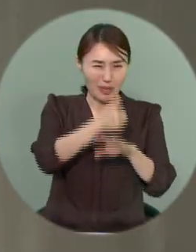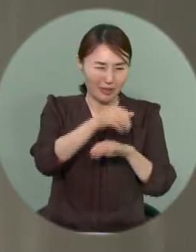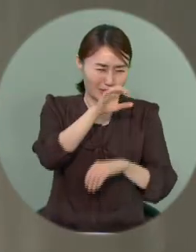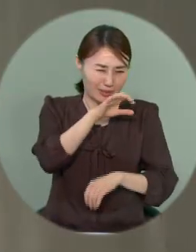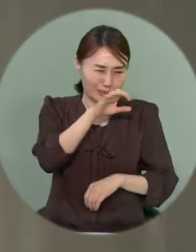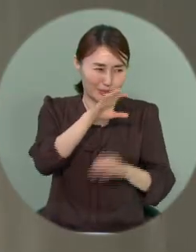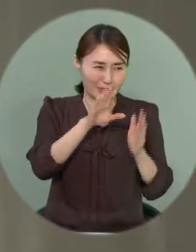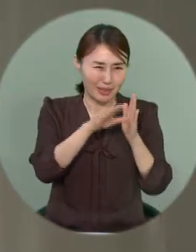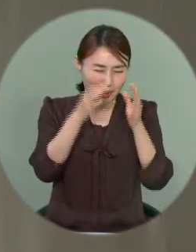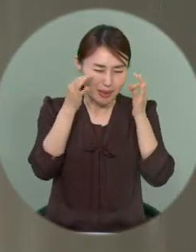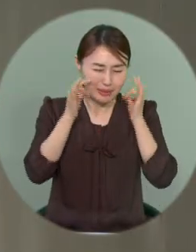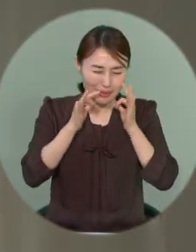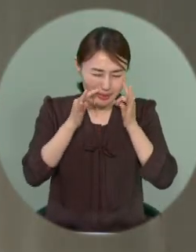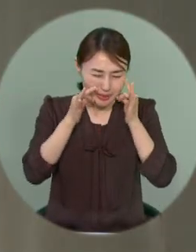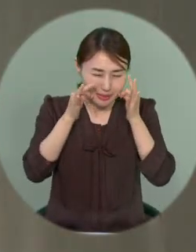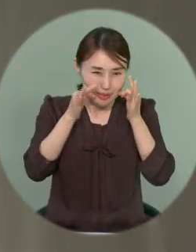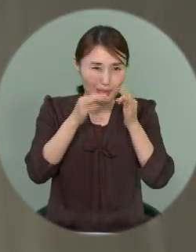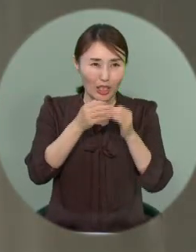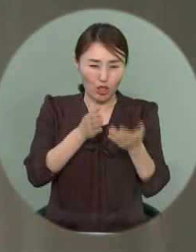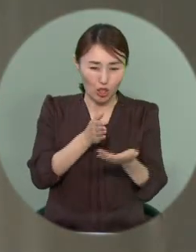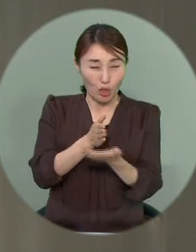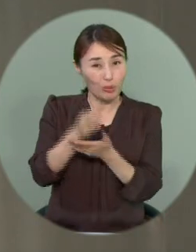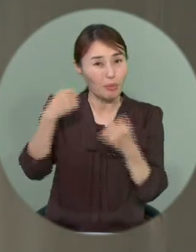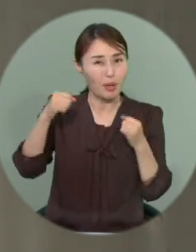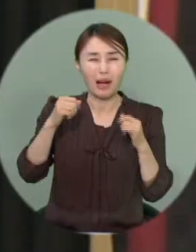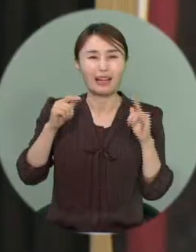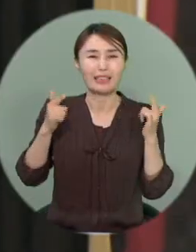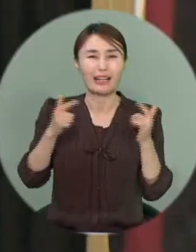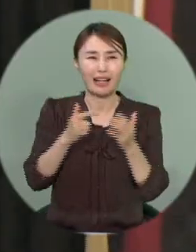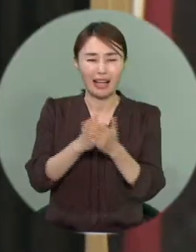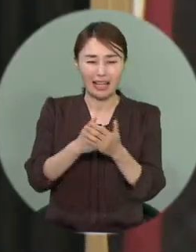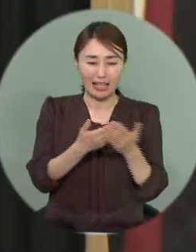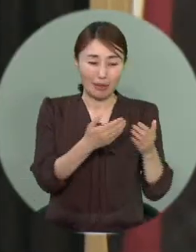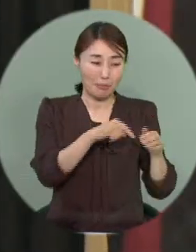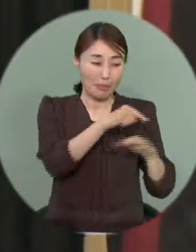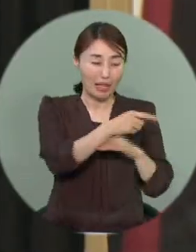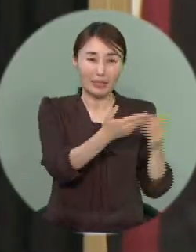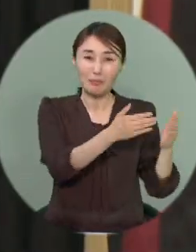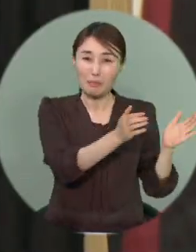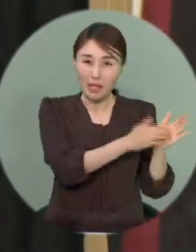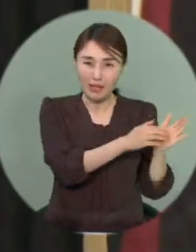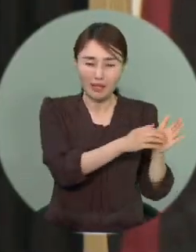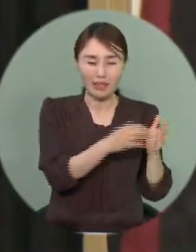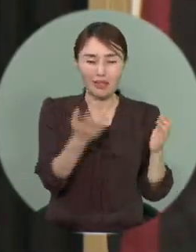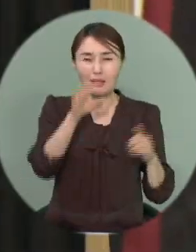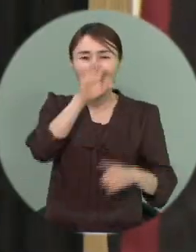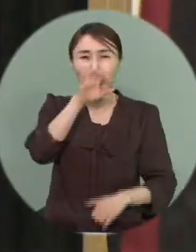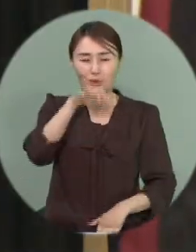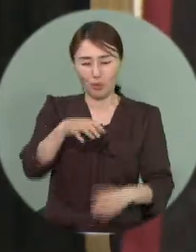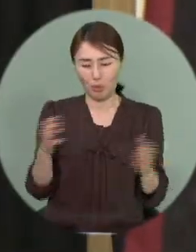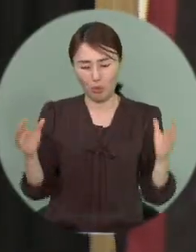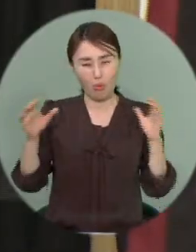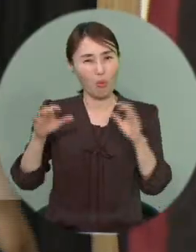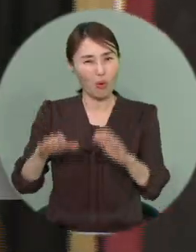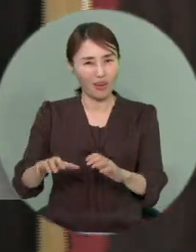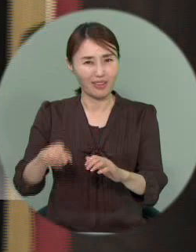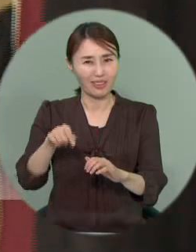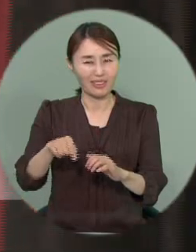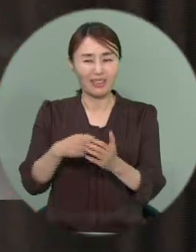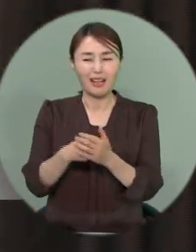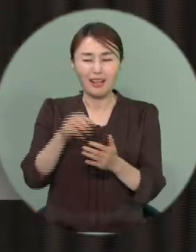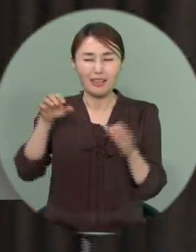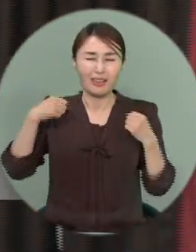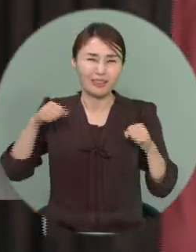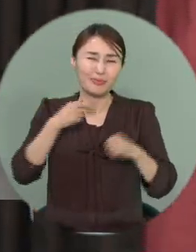배우들은 전문적인 연기자들이 아닙니다. 고된 하루 일을 마치고 연습실에 모인 직장인들입니다. 연극을